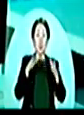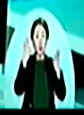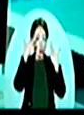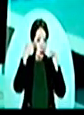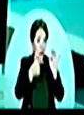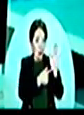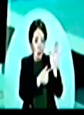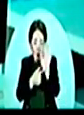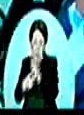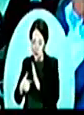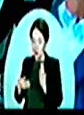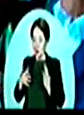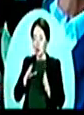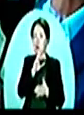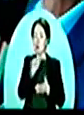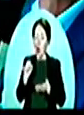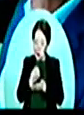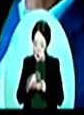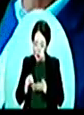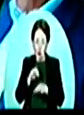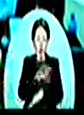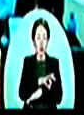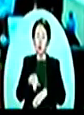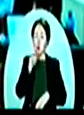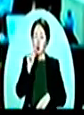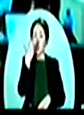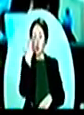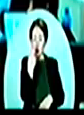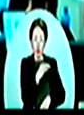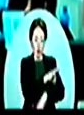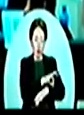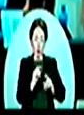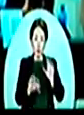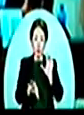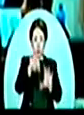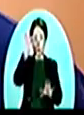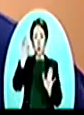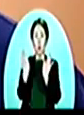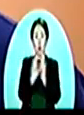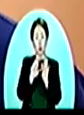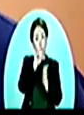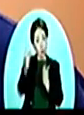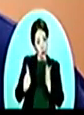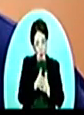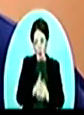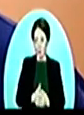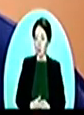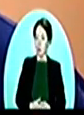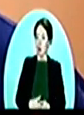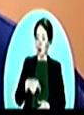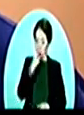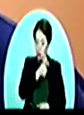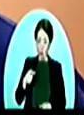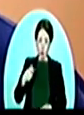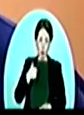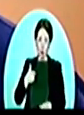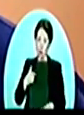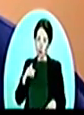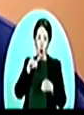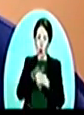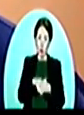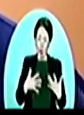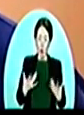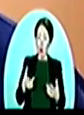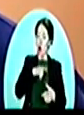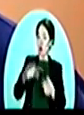болсноор цаасны төсөл бүс жинхэнэ төсөл шалгарах боломж бүрдсэн юм. Хүмүүс нь өөрсдөө биднээс хамаарлыгаар очиод ажлыг маш